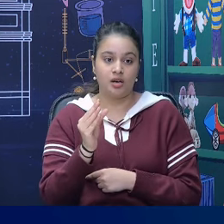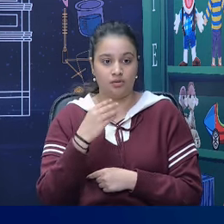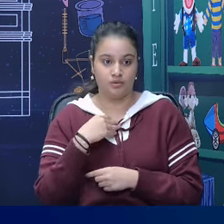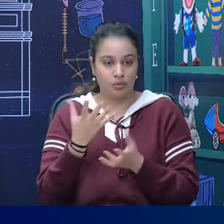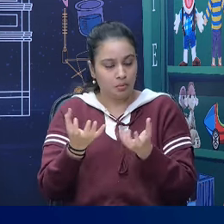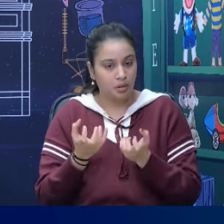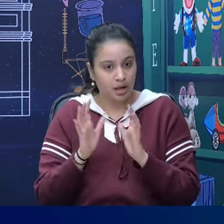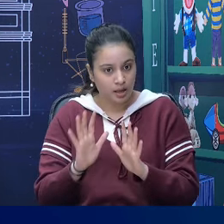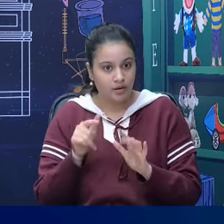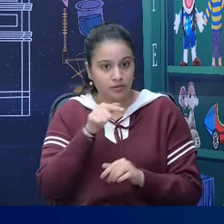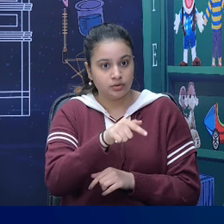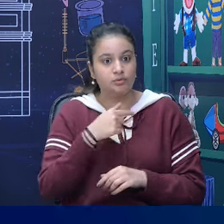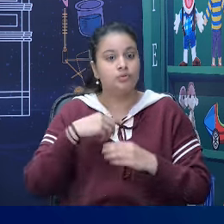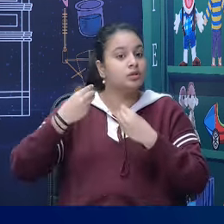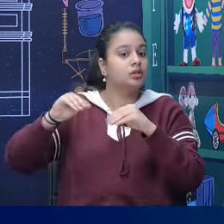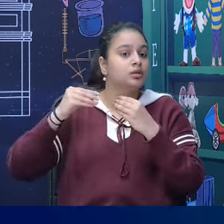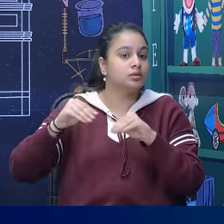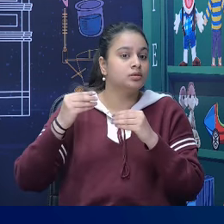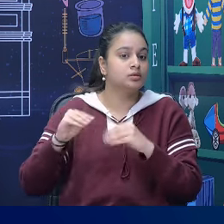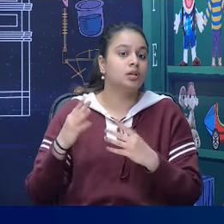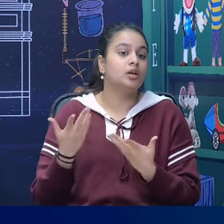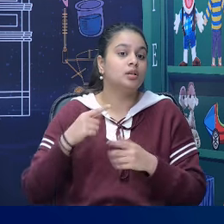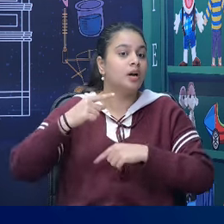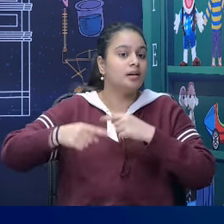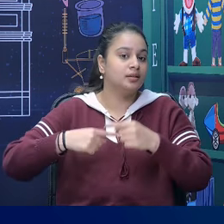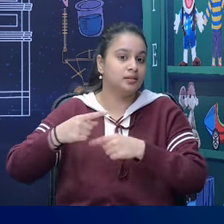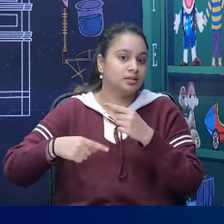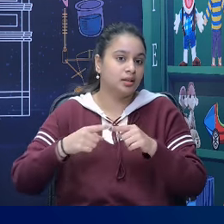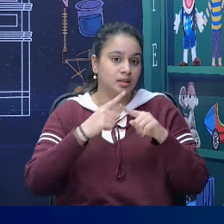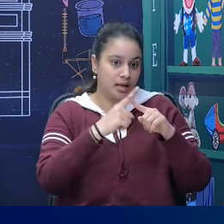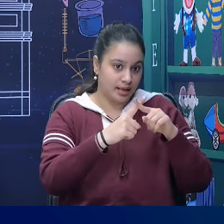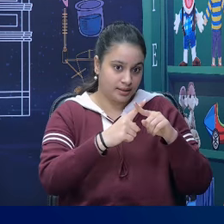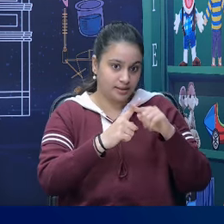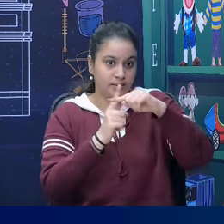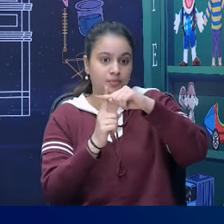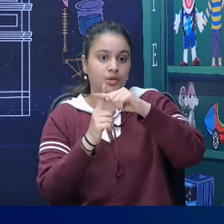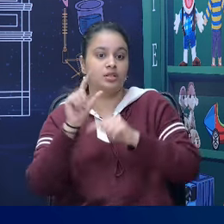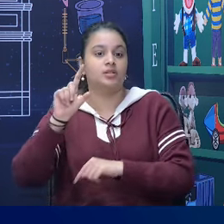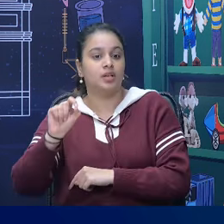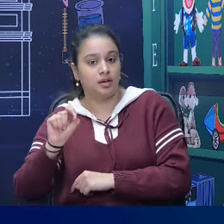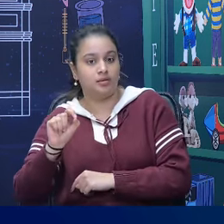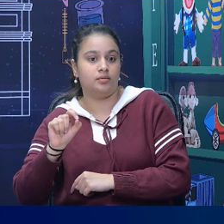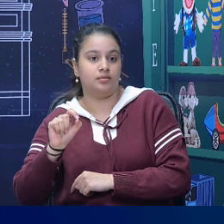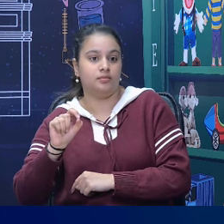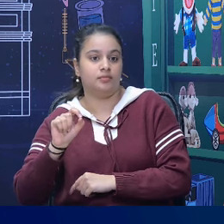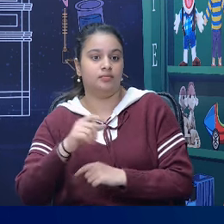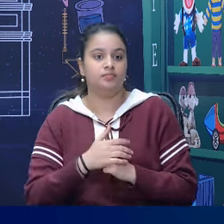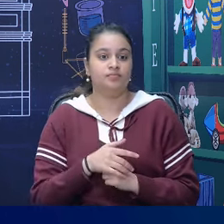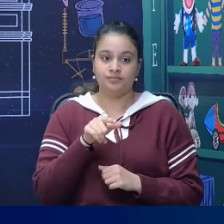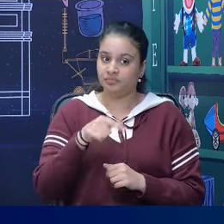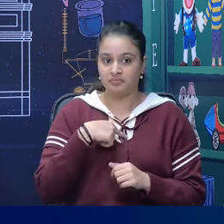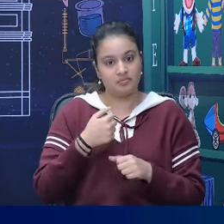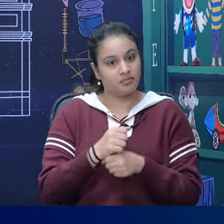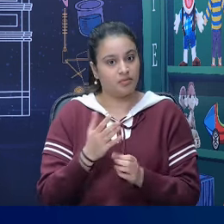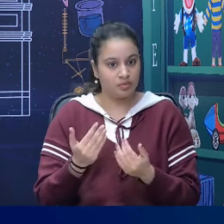और उसकी बिक्री कितनी हो रही है डेली फ्लक्ट कर रही है तो x+ 10 हो सकता है x+ 10 यानी कि 10 तो मेरे बिकेंगे ही बिकेंगे देखिए यहां पे अलजेब्रिक एक्सप्रेशन आ